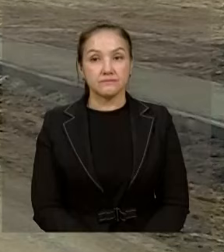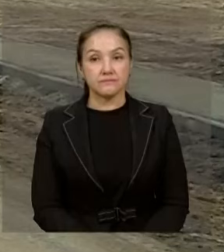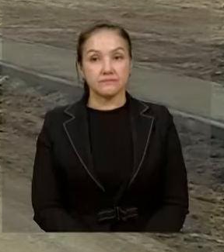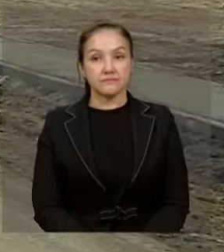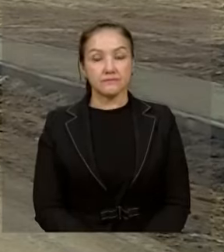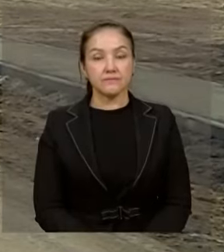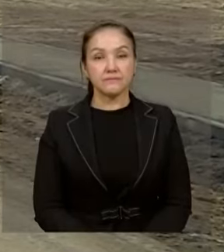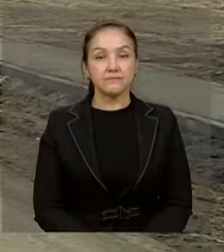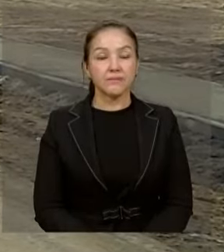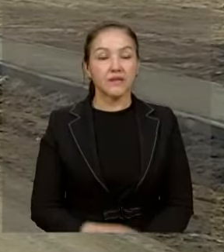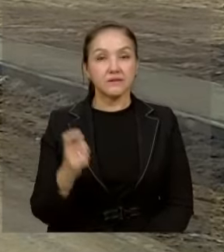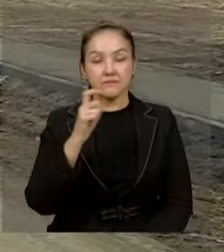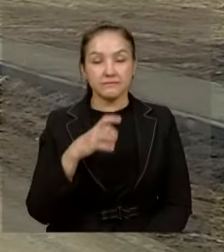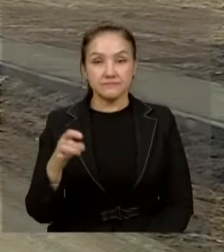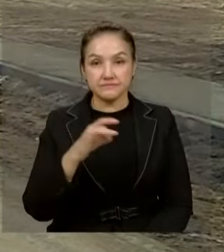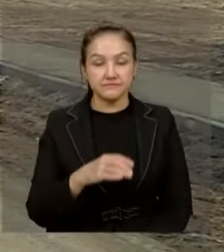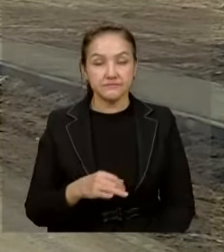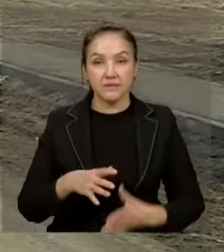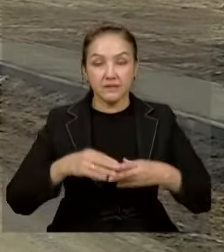корреспондент по хобдинский